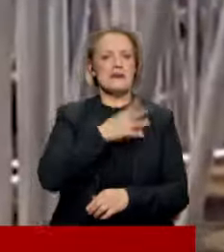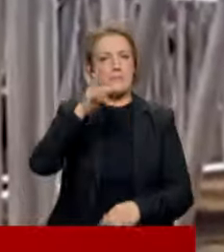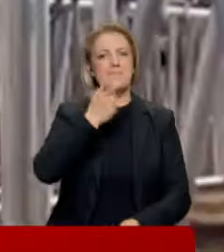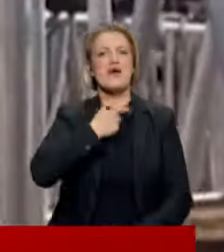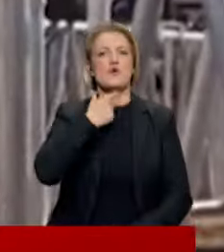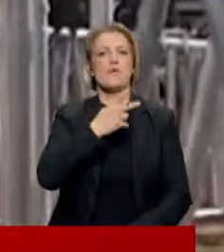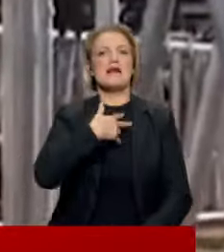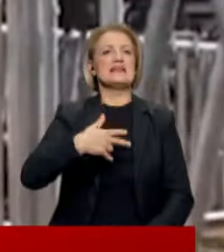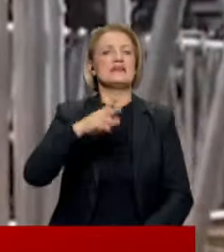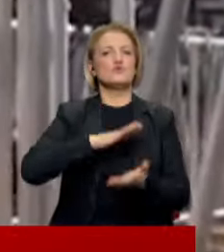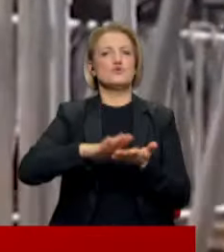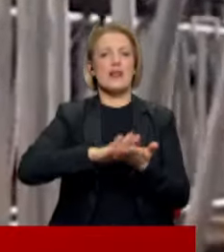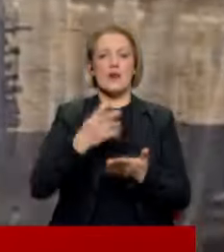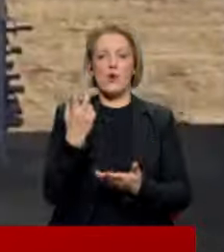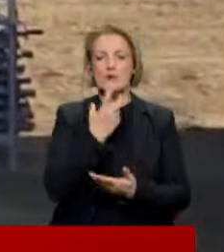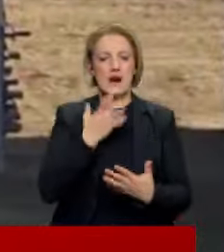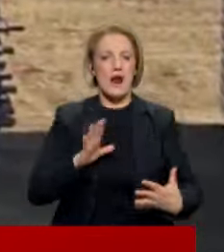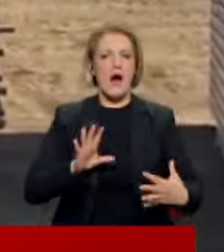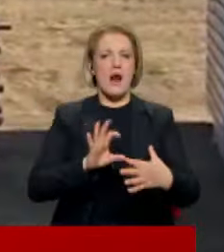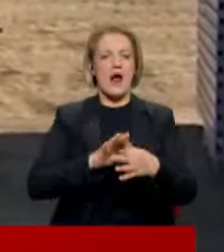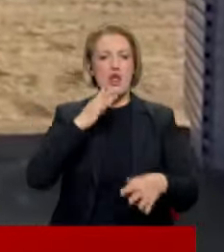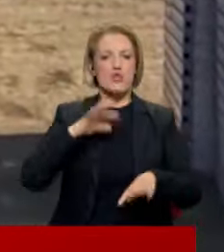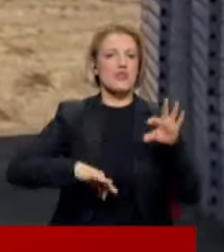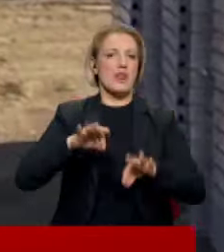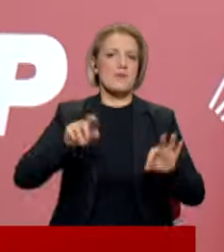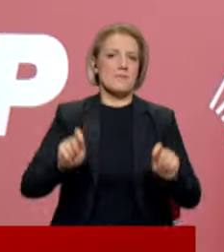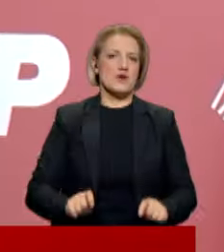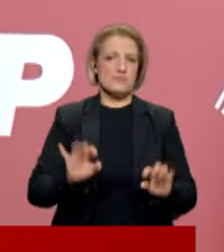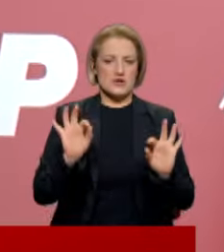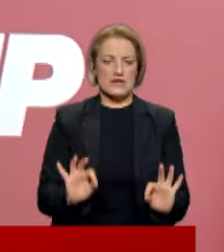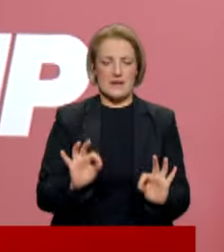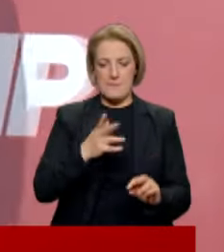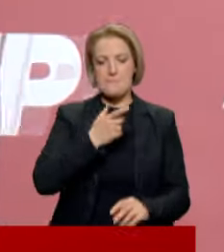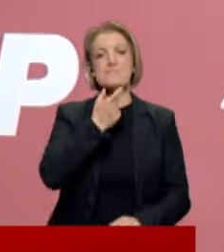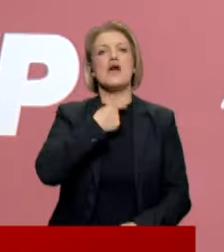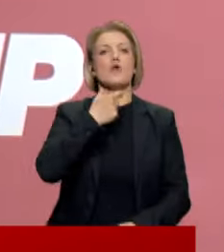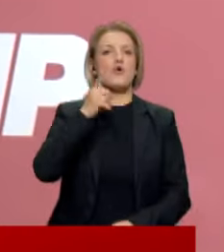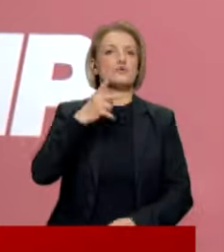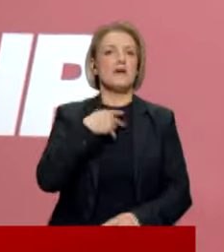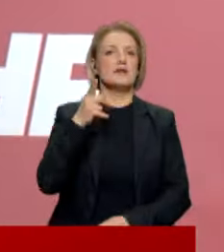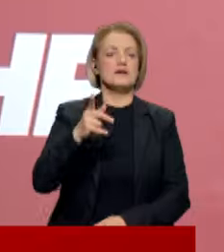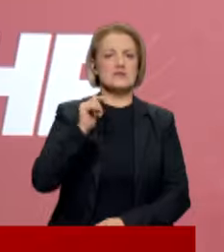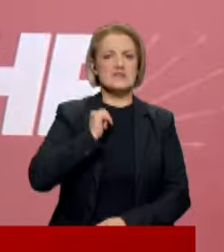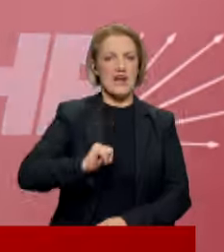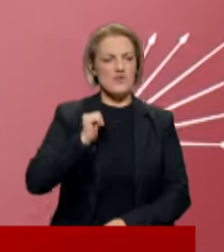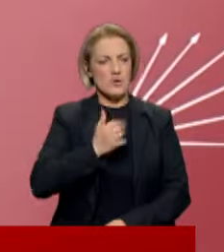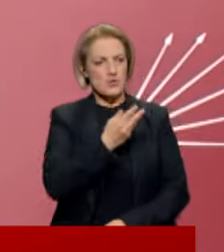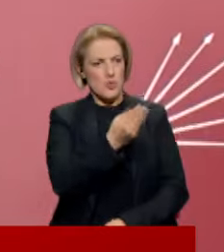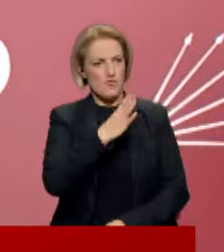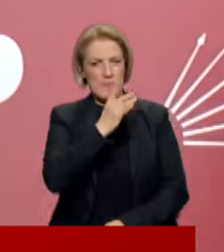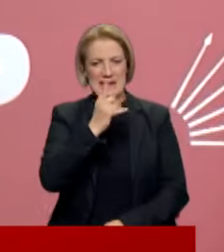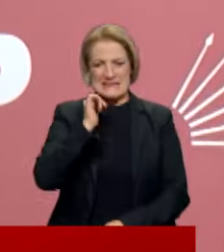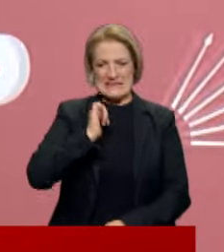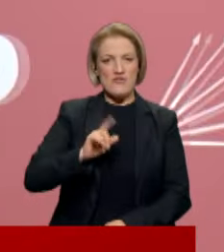Beykoz Belediyesi'nin düzenlediği konserlerle ilgili inceleme başlatıldı. Beykoz Belediyesi'ne o kadar savcı dururken bir